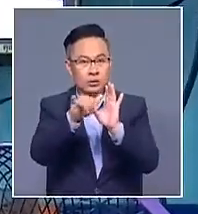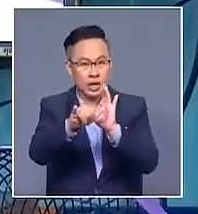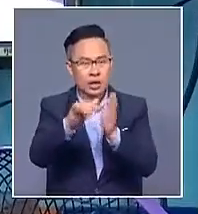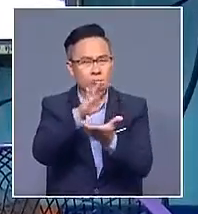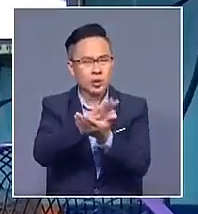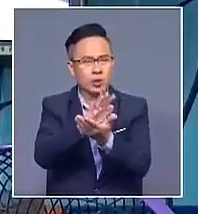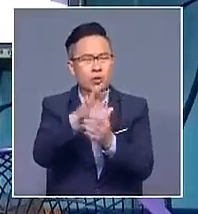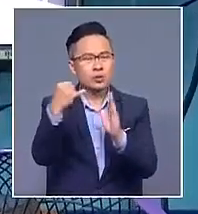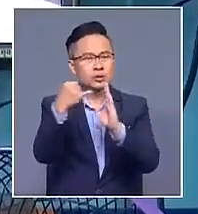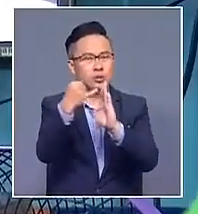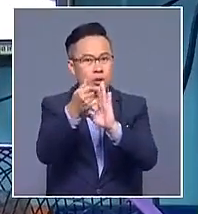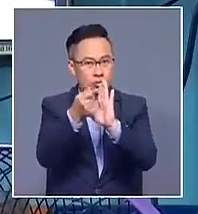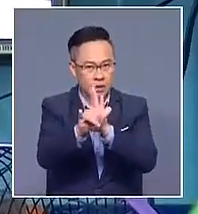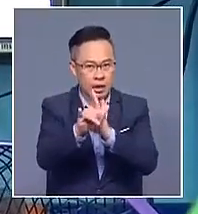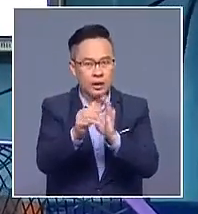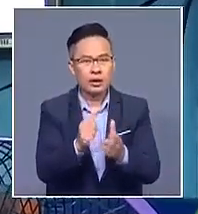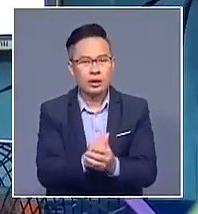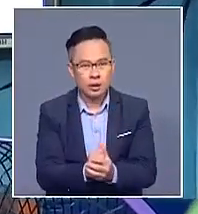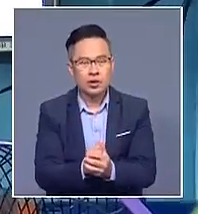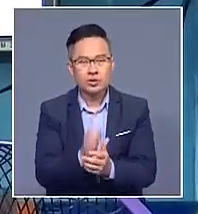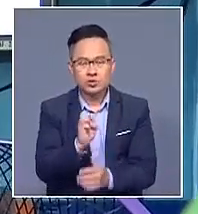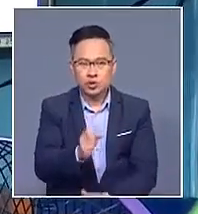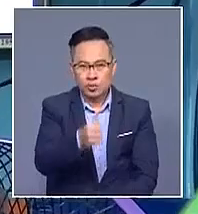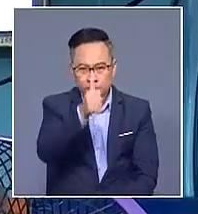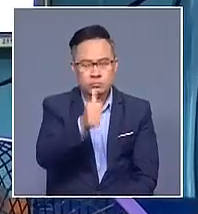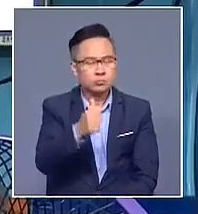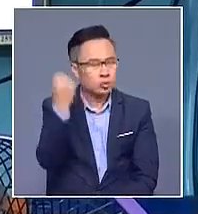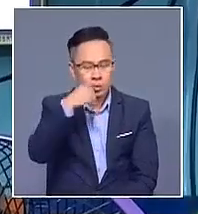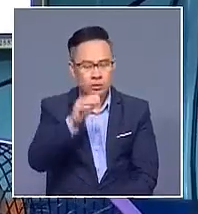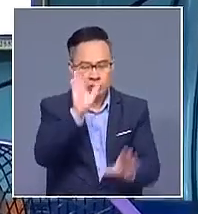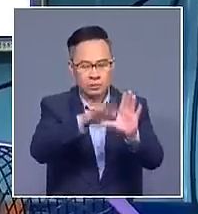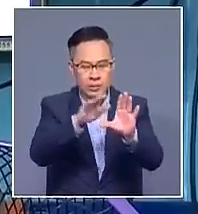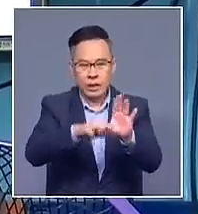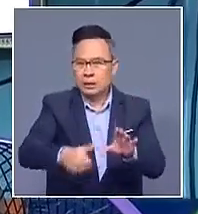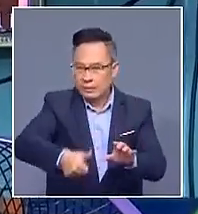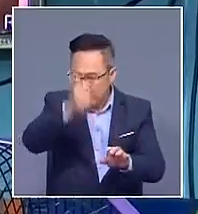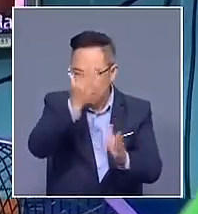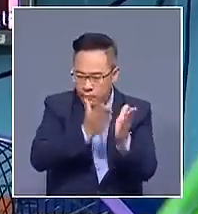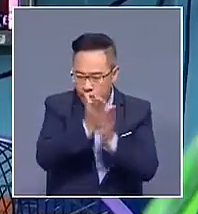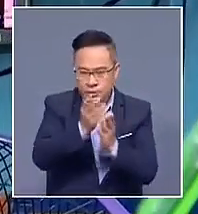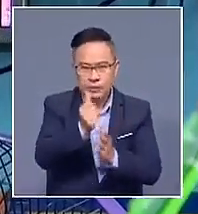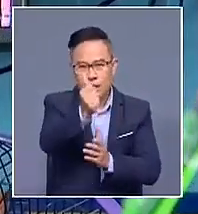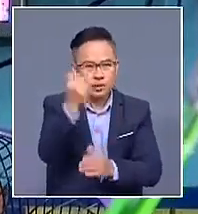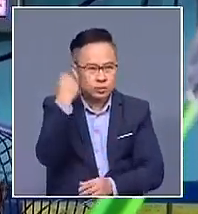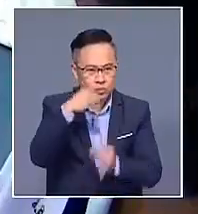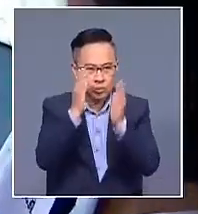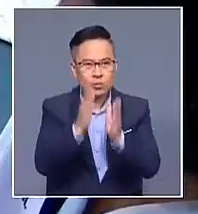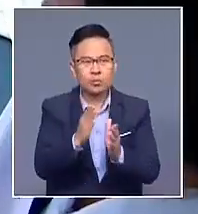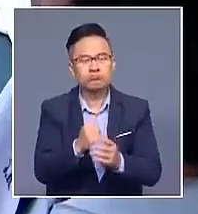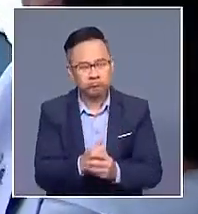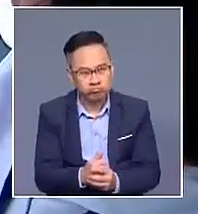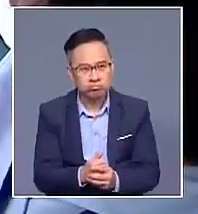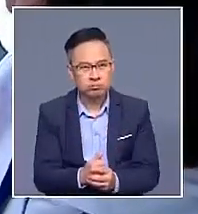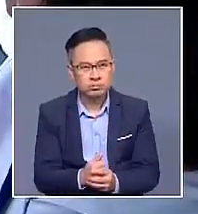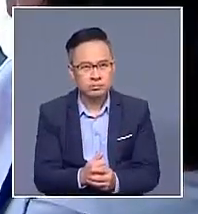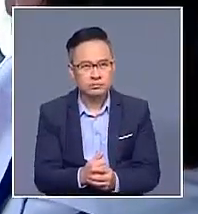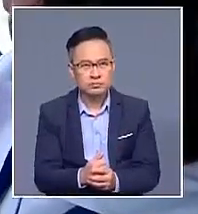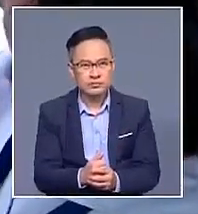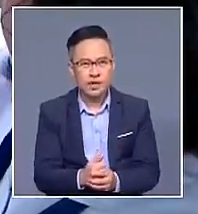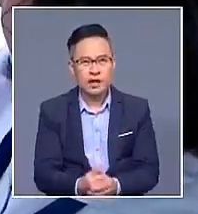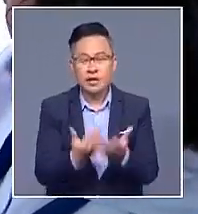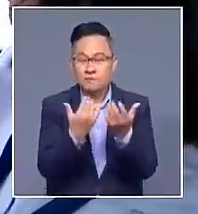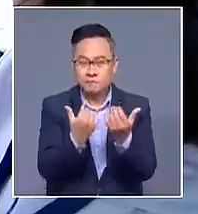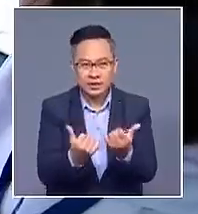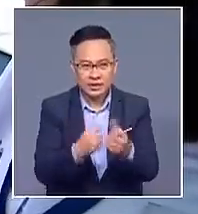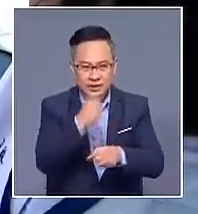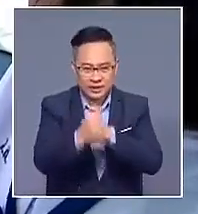อบเข้าได้เยอะไหมคะ ไป2ได้2ไป1ได้1ค่ะก็คือไปเท่าไหร่ก็ได้ทั้งหมด สุดยอดปีนี้ไป7เรา